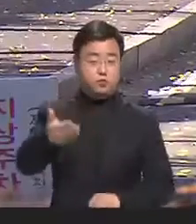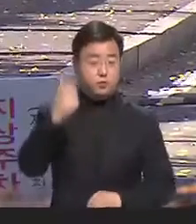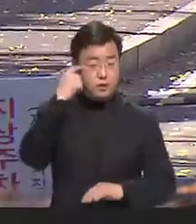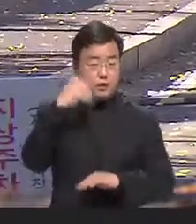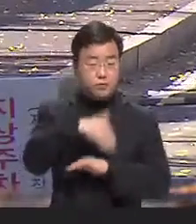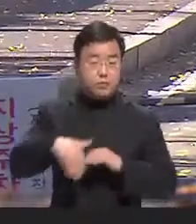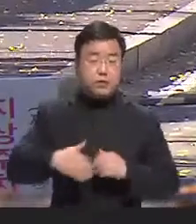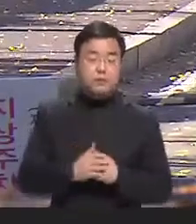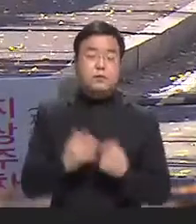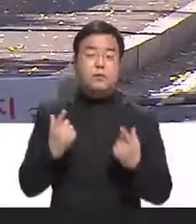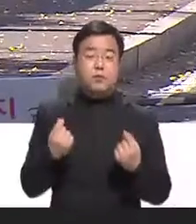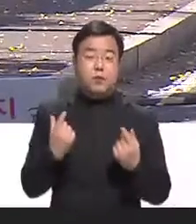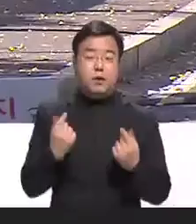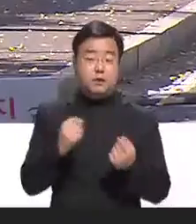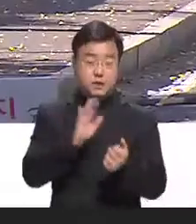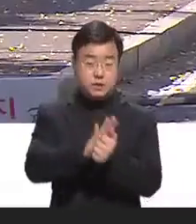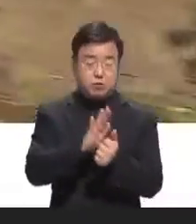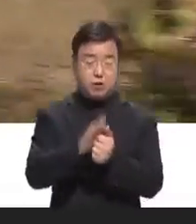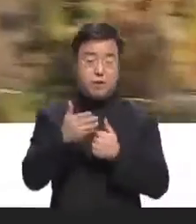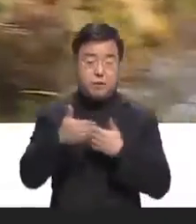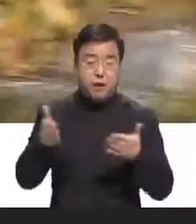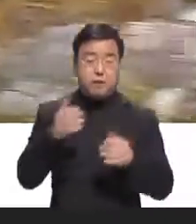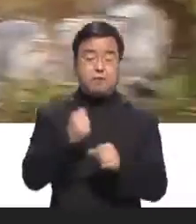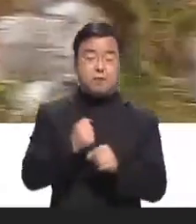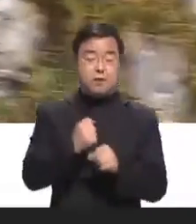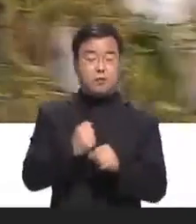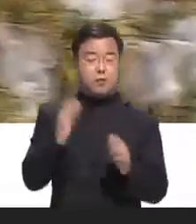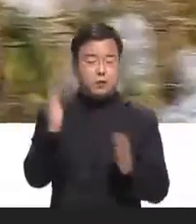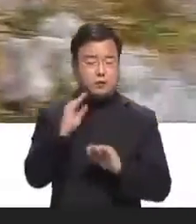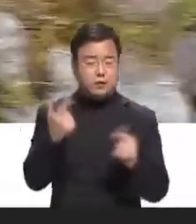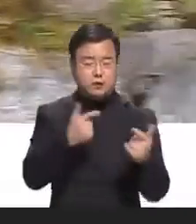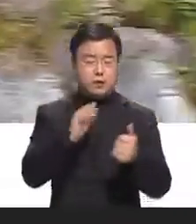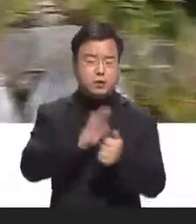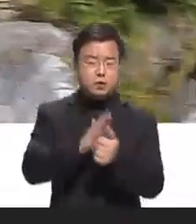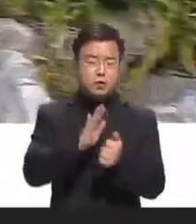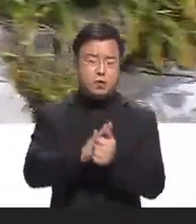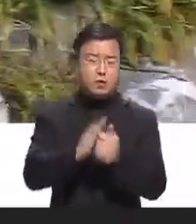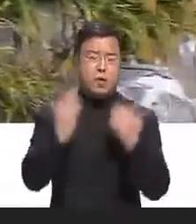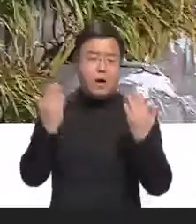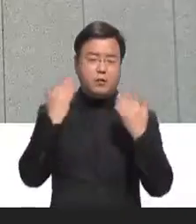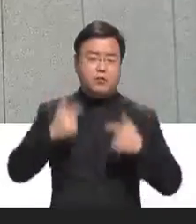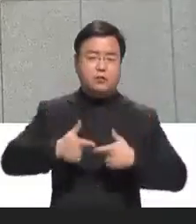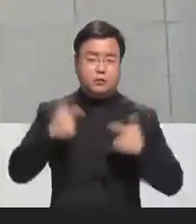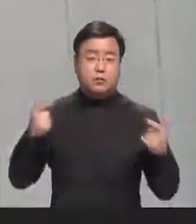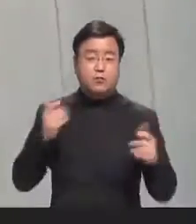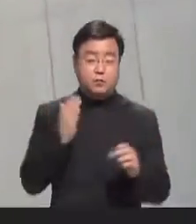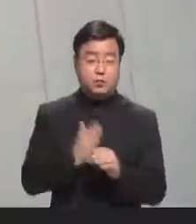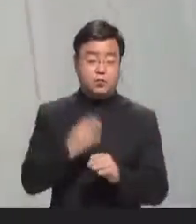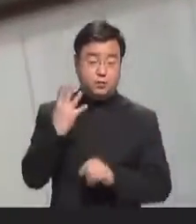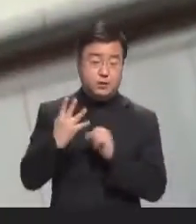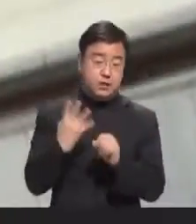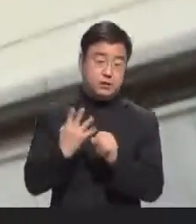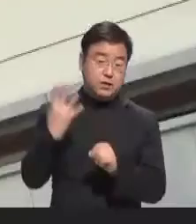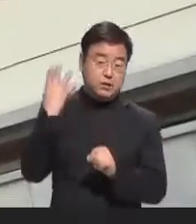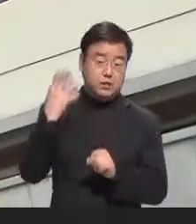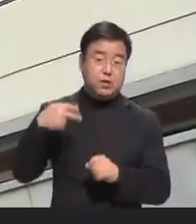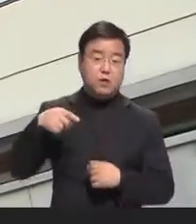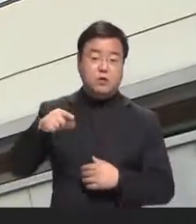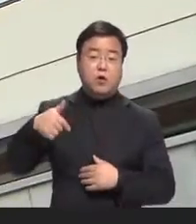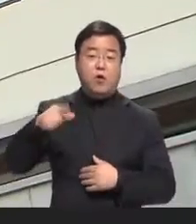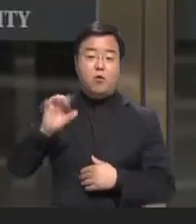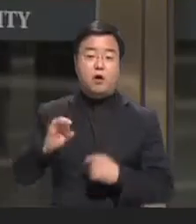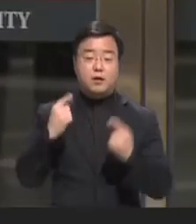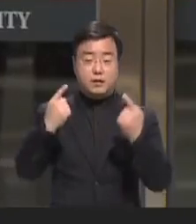이처럼 고시 지원반을 신설하고 고시생을 지원하는 대학들이 빠르게 늘고 있습니다. 4년 전 서강대가 고시